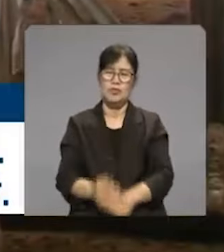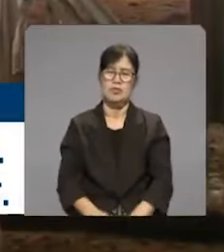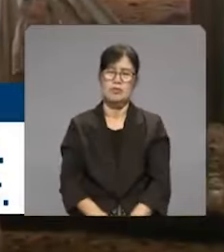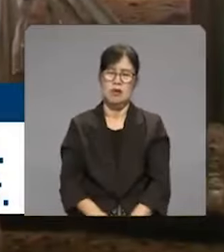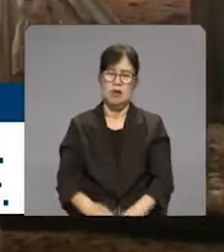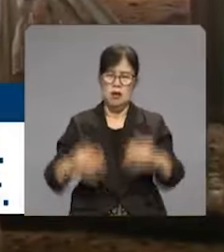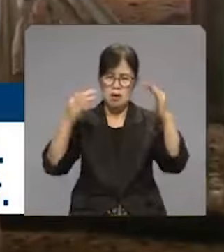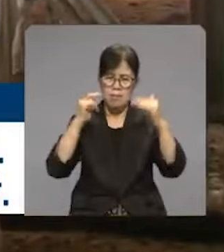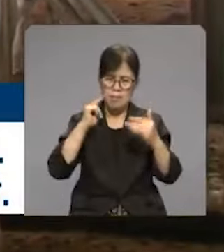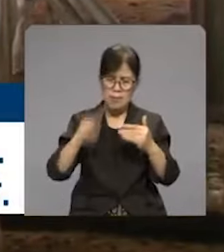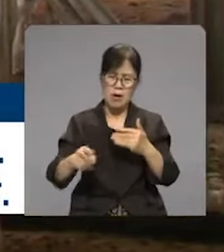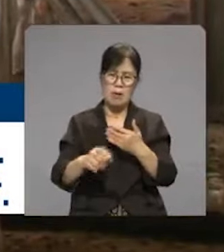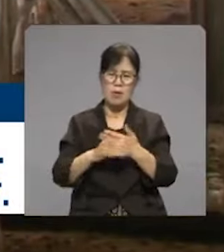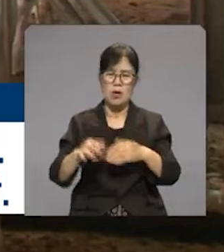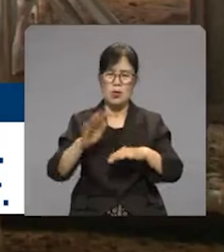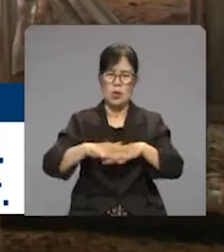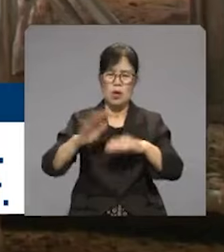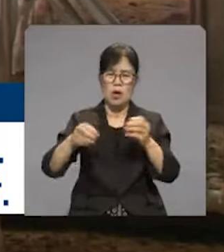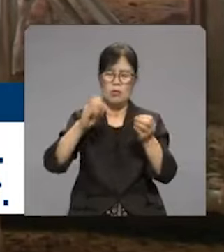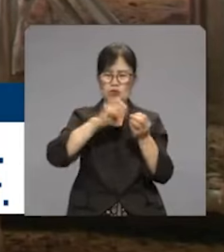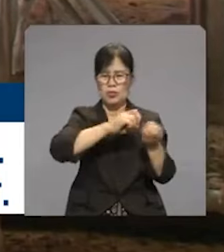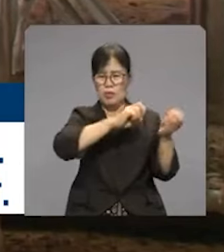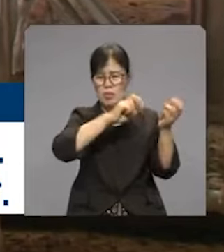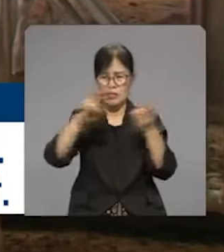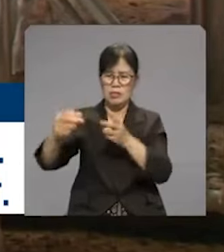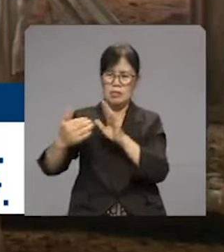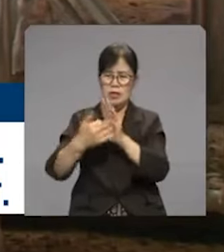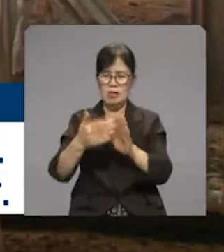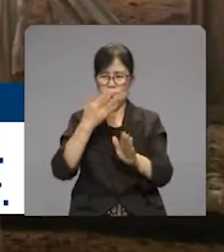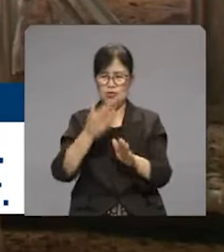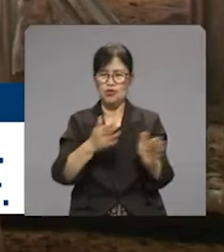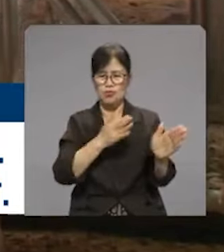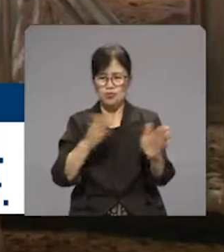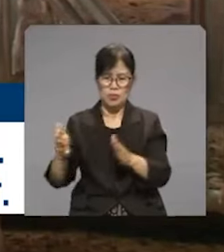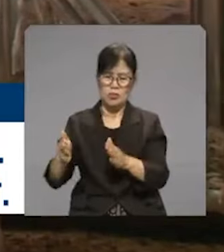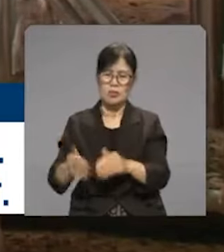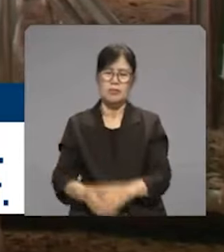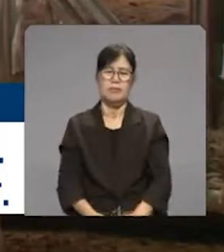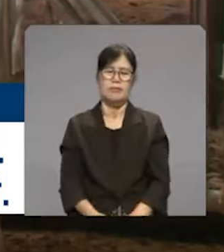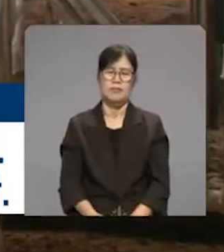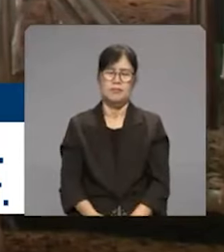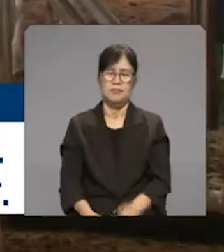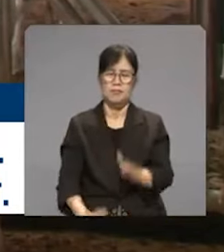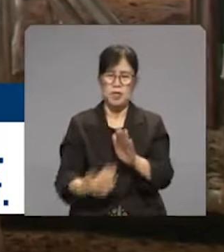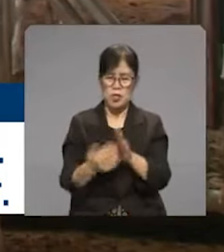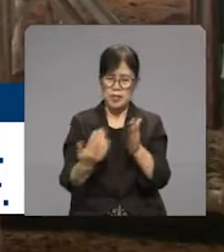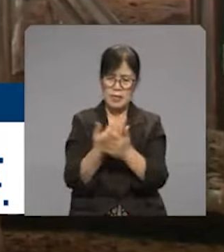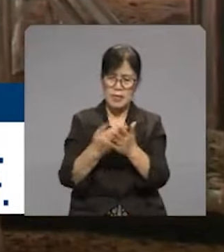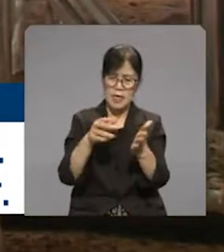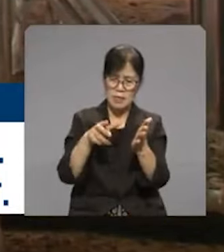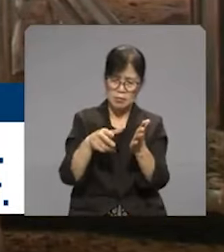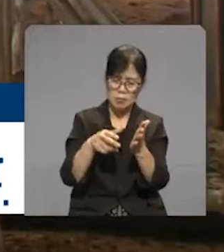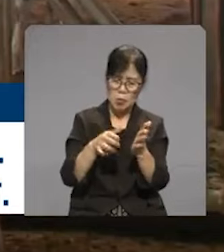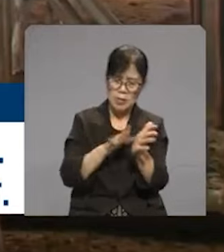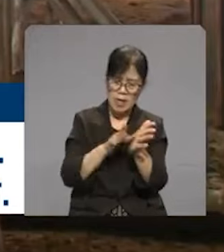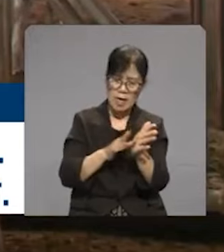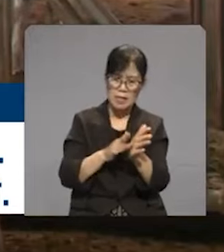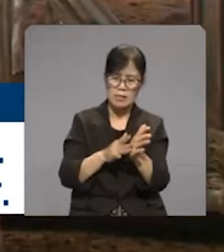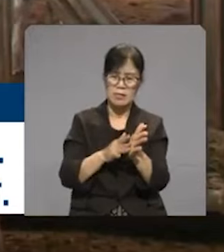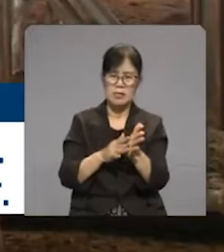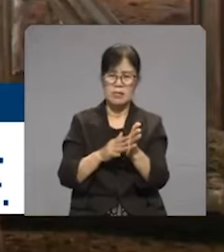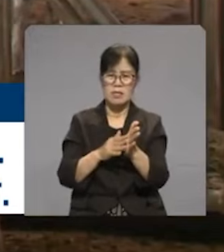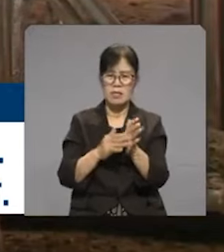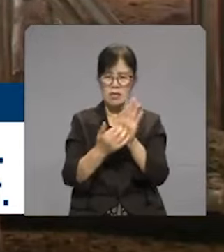폭염이 발생되면 전 농가한테 문자를 발송해서 대응할 수 있도록 준비를 하고 있고요. 면역 증강제라든지 차열